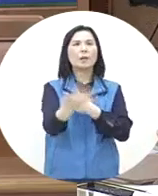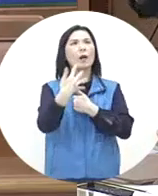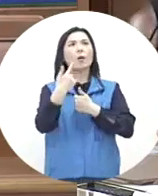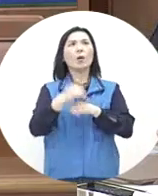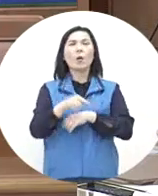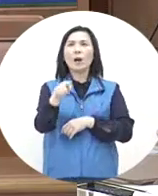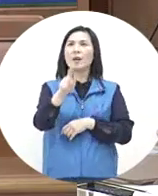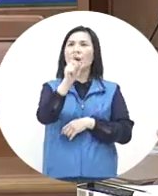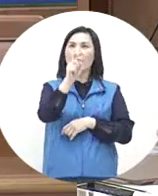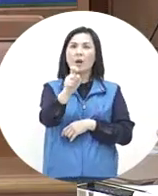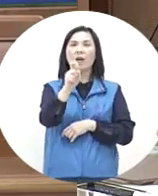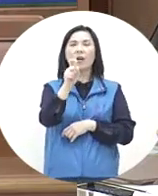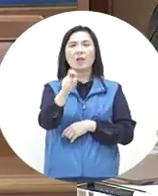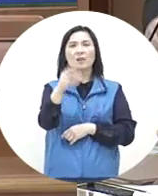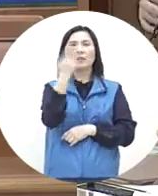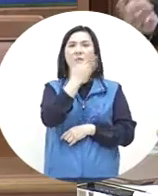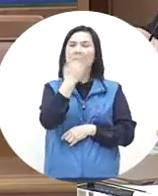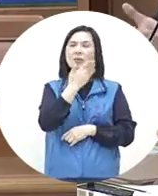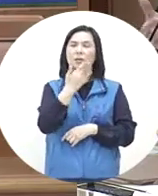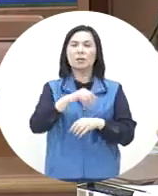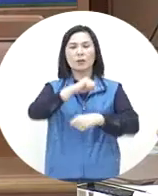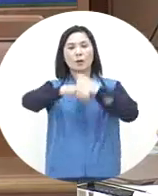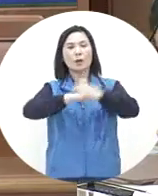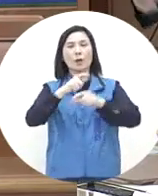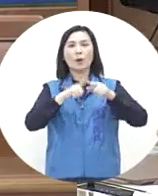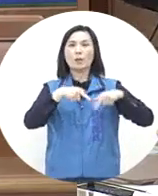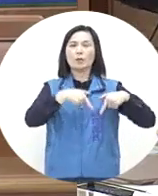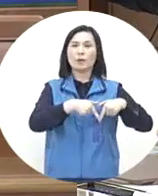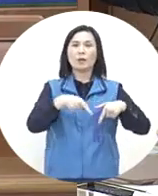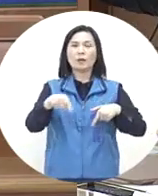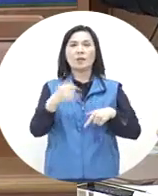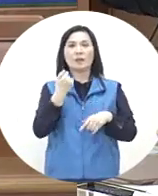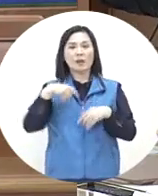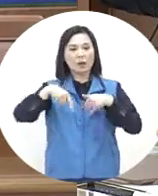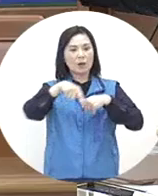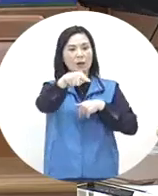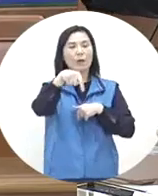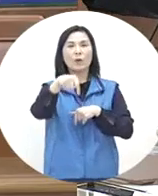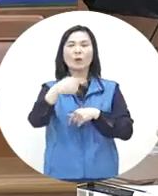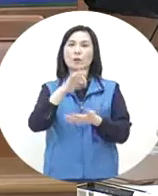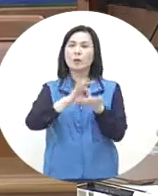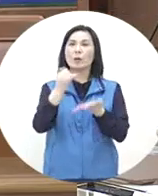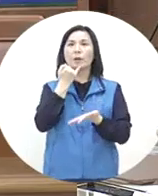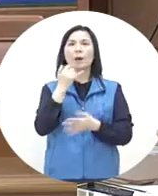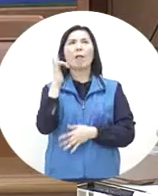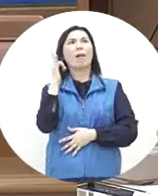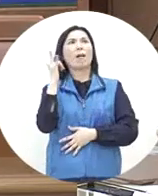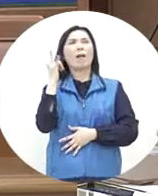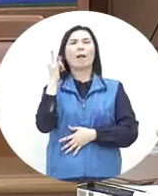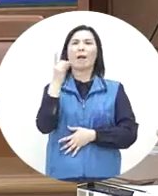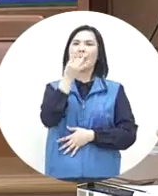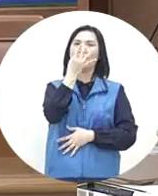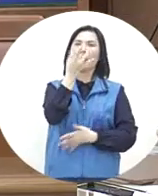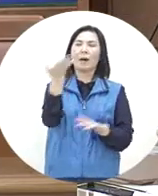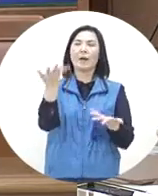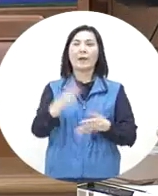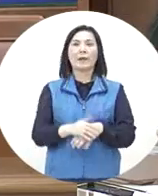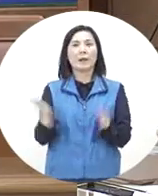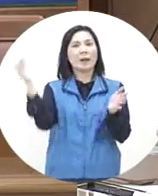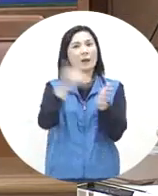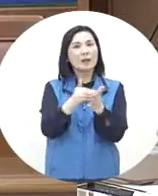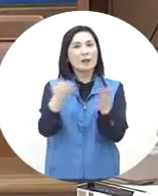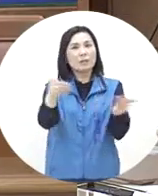后可以在这边可以有活动可以使用哈、哦。啊，但是呢，等不到。哦，现在到底哪时候要动工，市